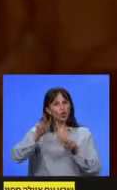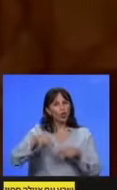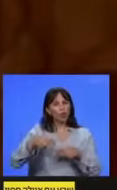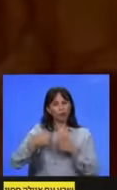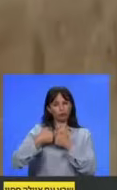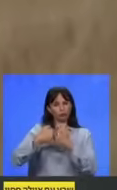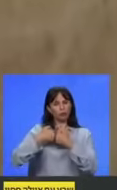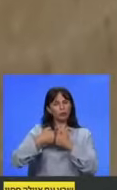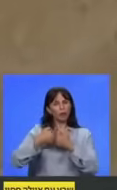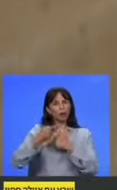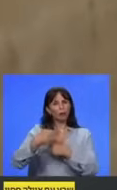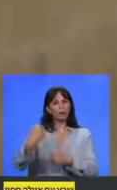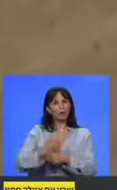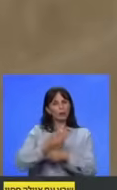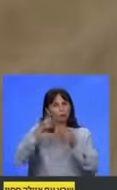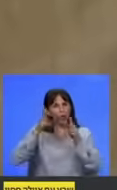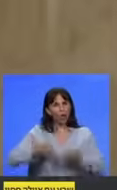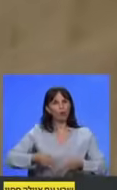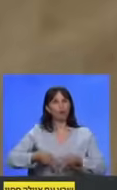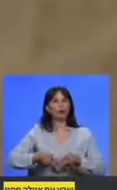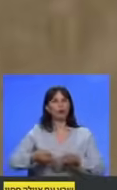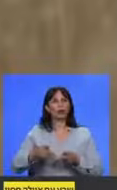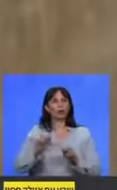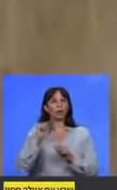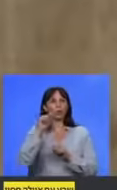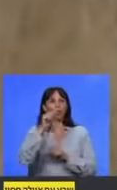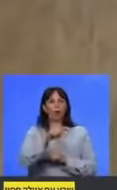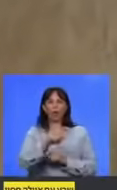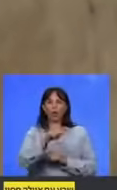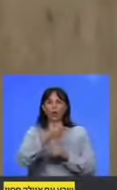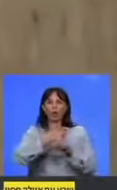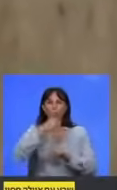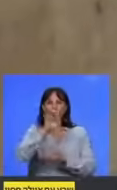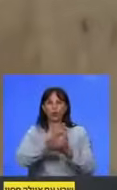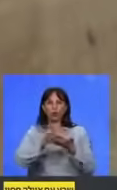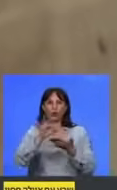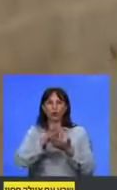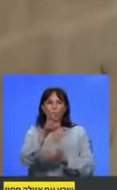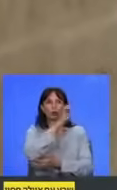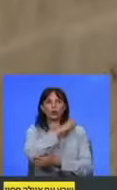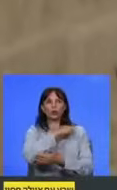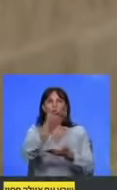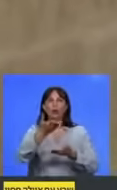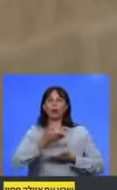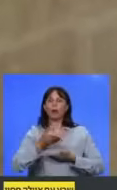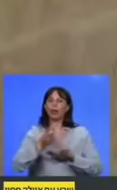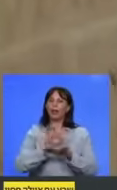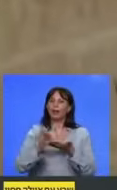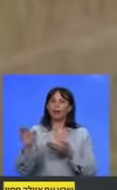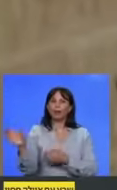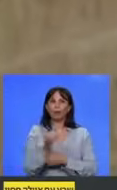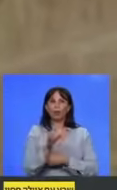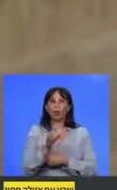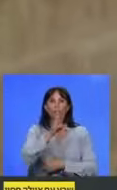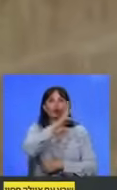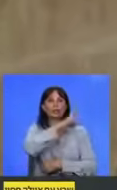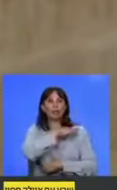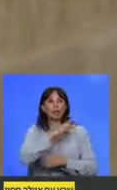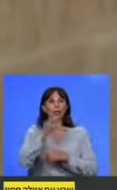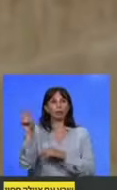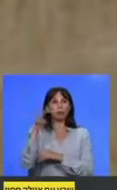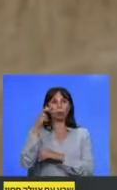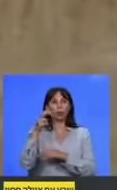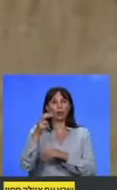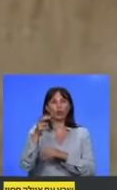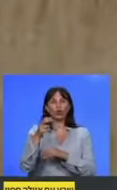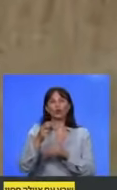אתגרים מבצעיים. הוא מגיע אל הרלה של אותו קצין, שם הוא מקבל כתב מינוי על שם סרן במיל, שממונה